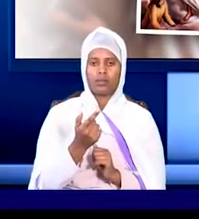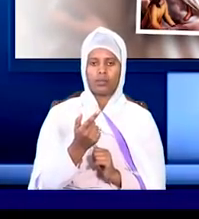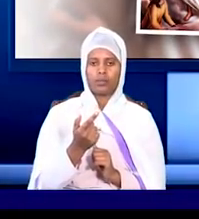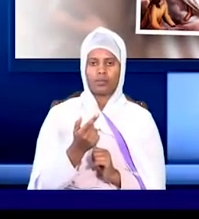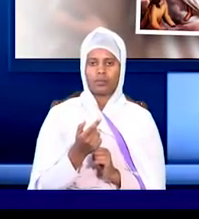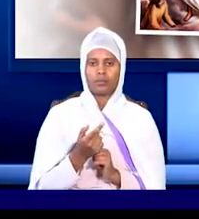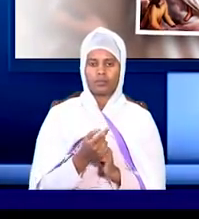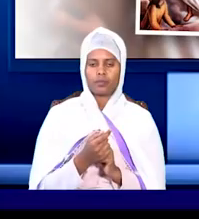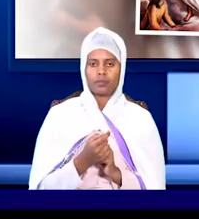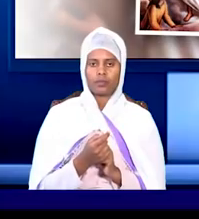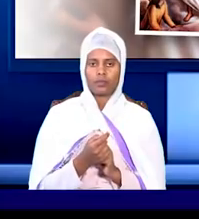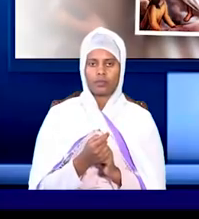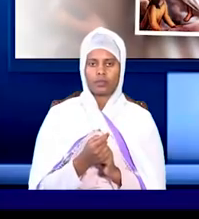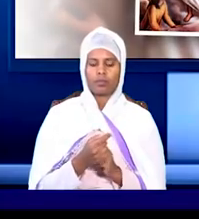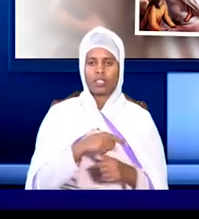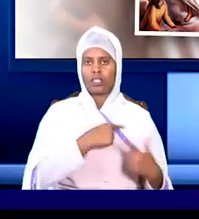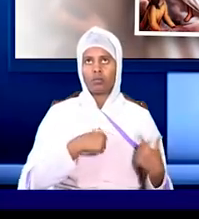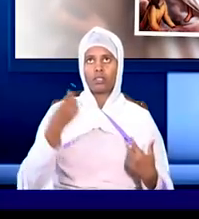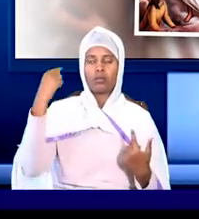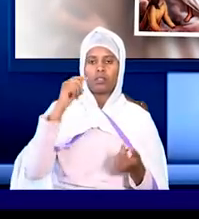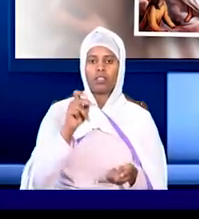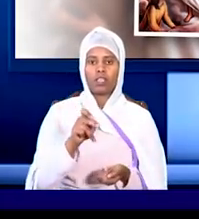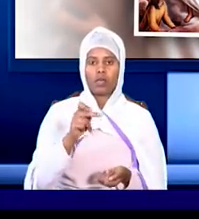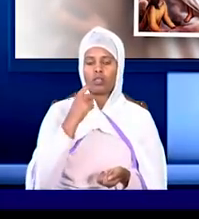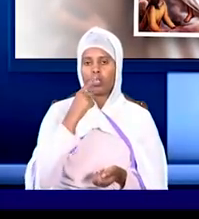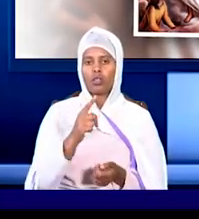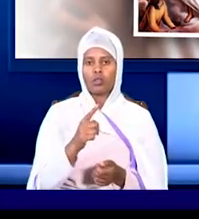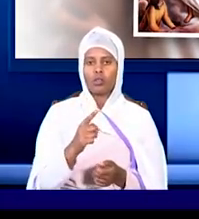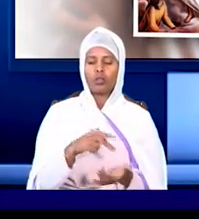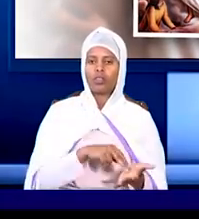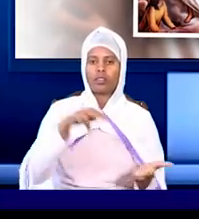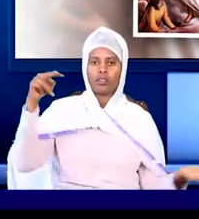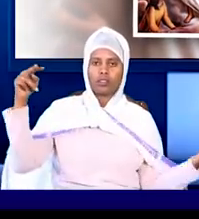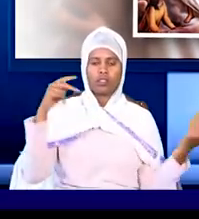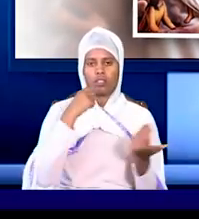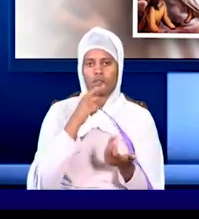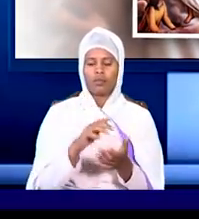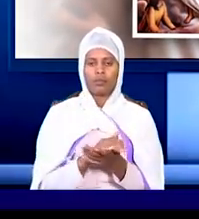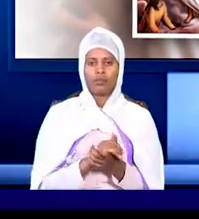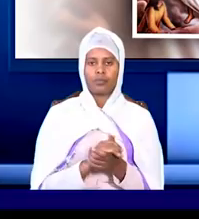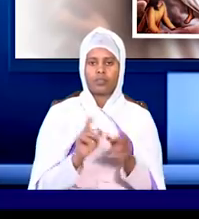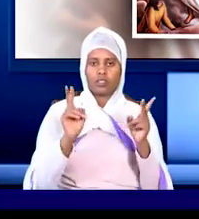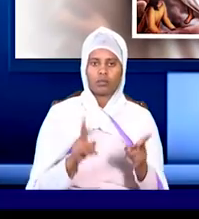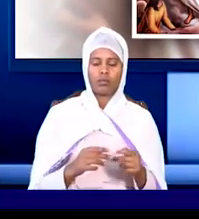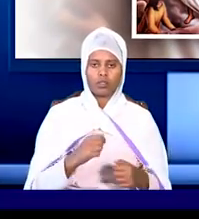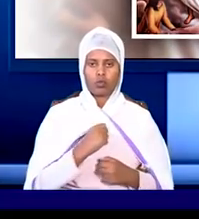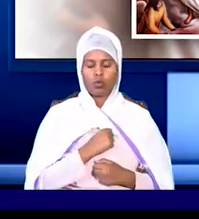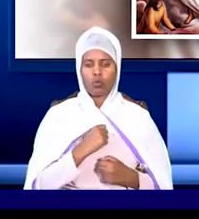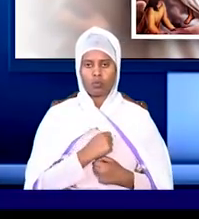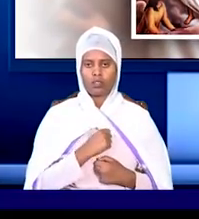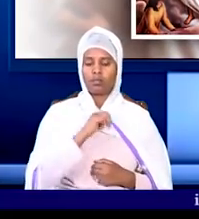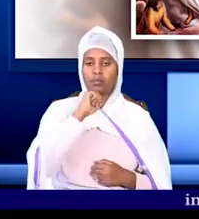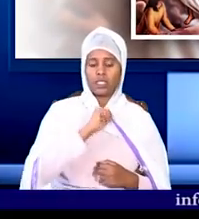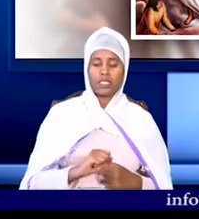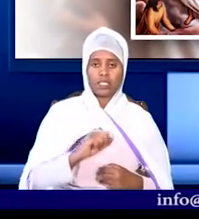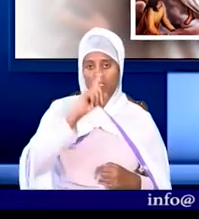ዘኪርና ኢናቲ መስሓት በቲ ሓደ እያው ኢሎም ሞ ነይሮም እዮም ልበ ኣምላክ ዳዊት ድማ እንታይ በለ ተሰአ ከምቲ